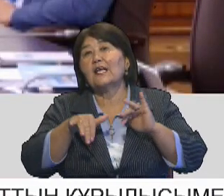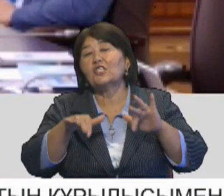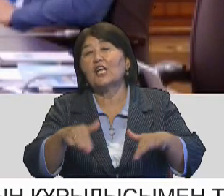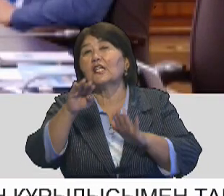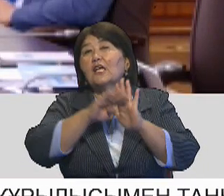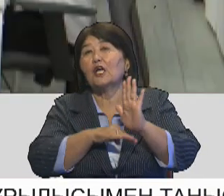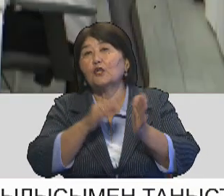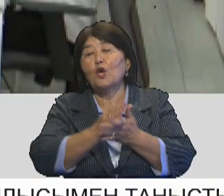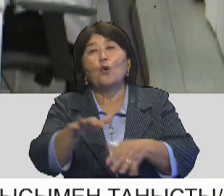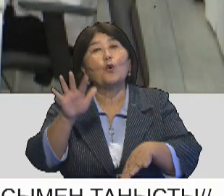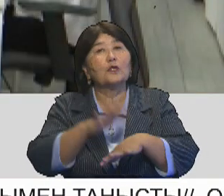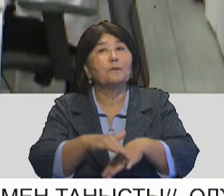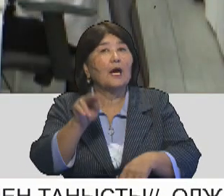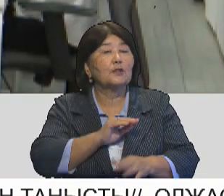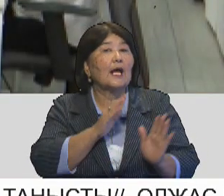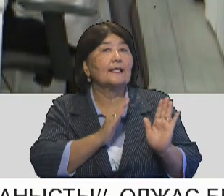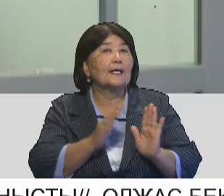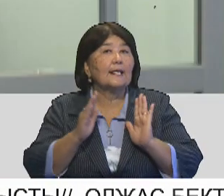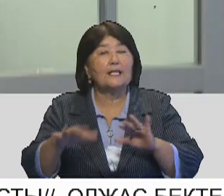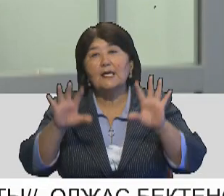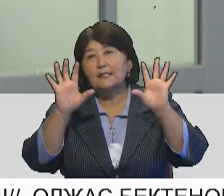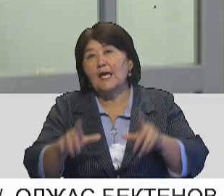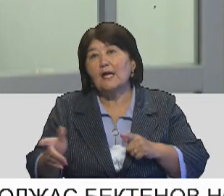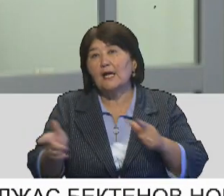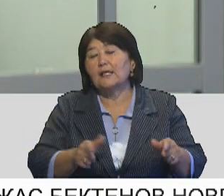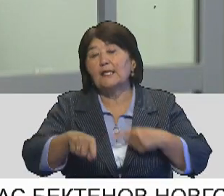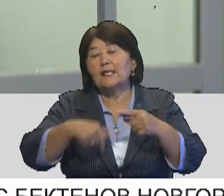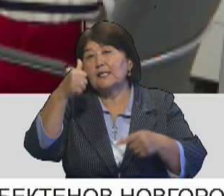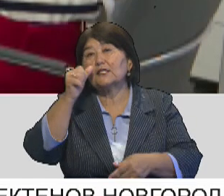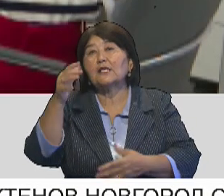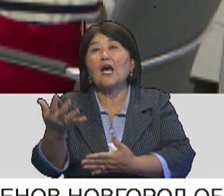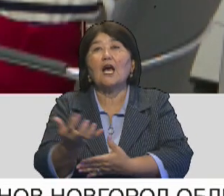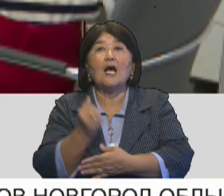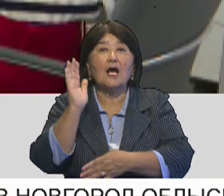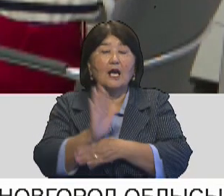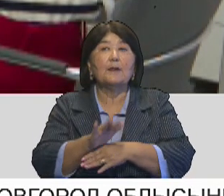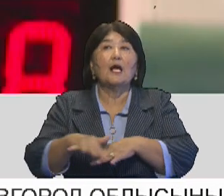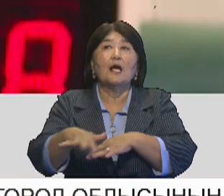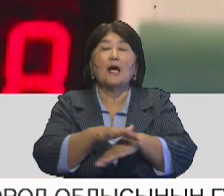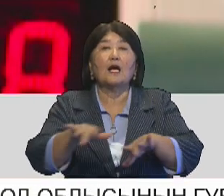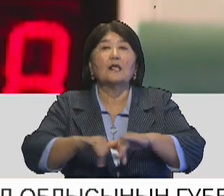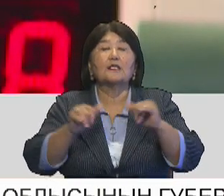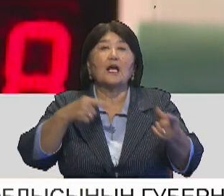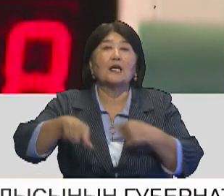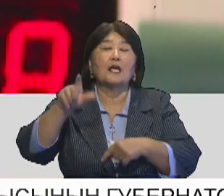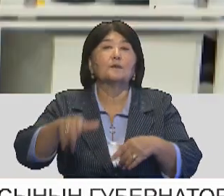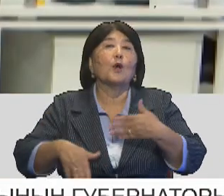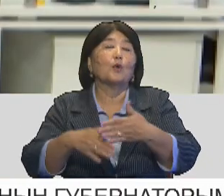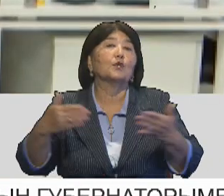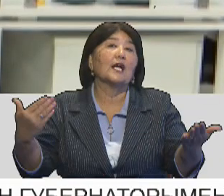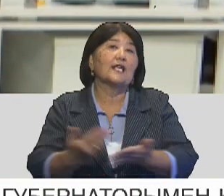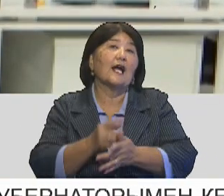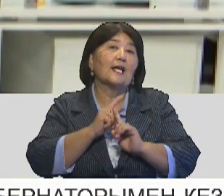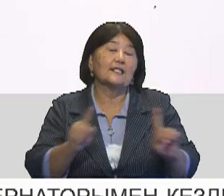Оған сай енді банктердің жұмысын реттейтін заң әзірленіп, ендігі жылы қабылданады. Салық жүйесі жетілдіріліп, кәсіпкерлерді қолдаудың жаңа